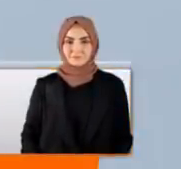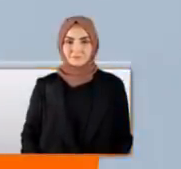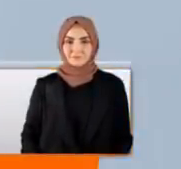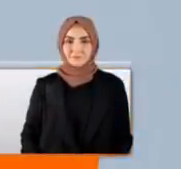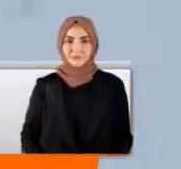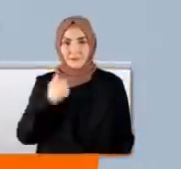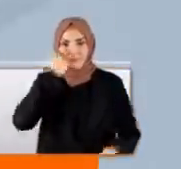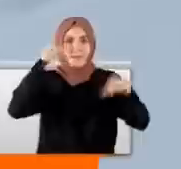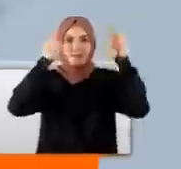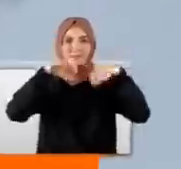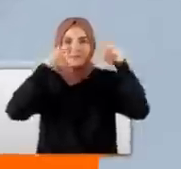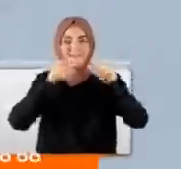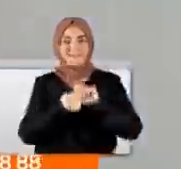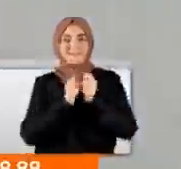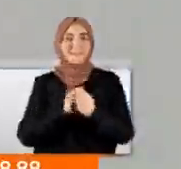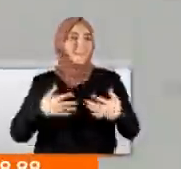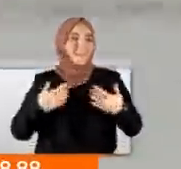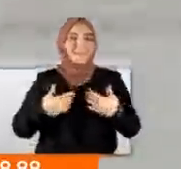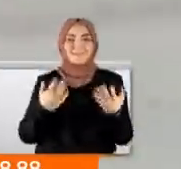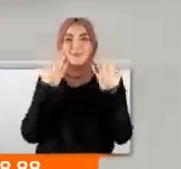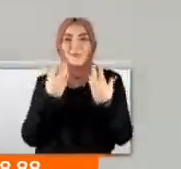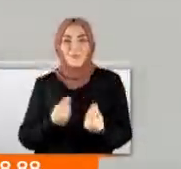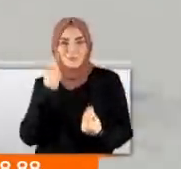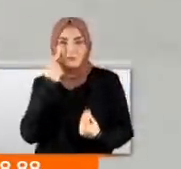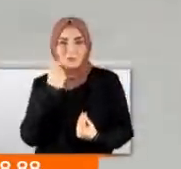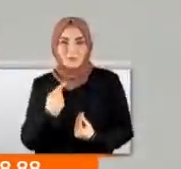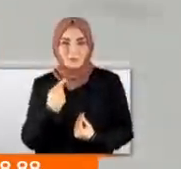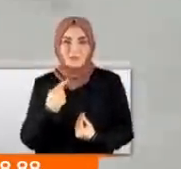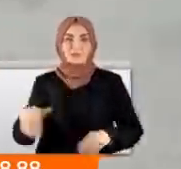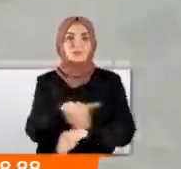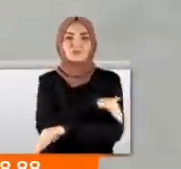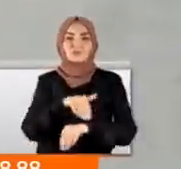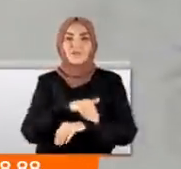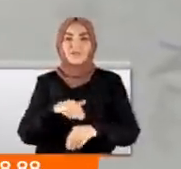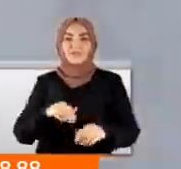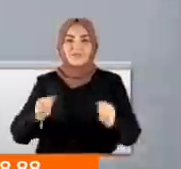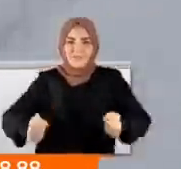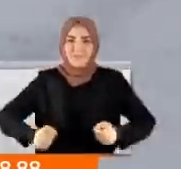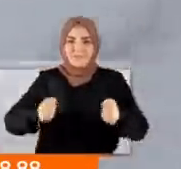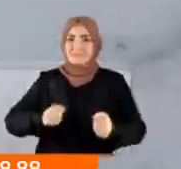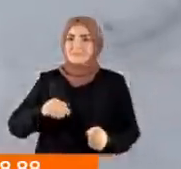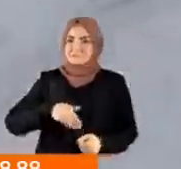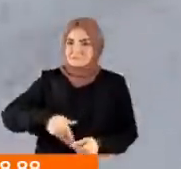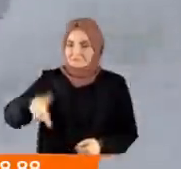Kar yağışını eğlenceye çevirenler de vardı. Caddelerde kayakla gezenler de oldu, saatlerce kar topu oynayanlar da.